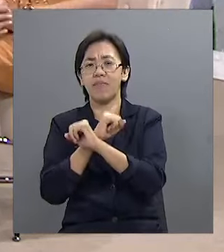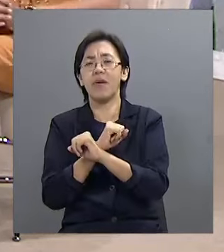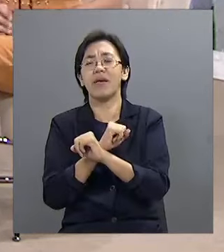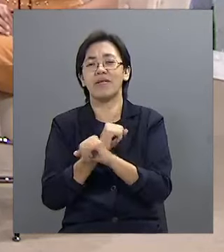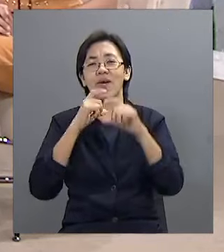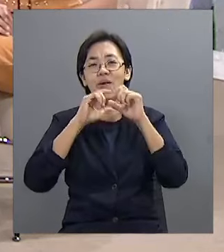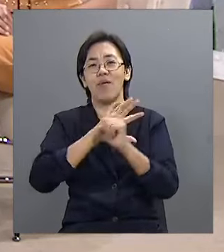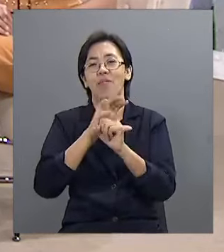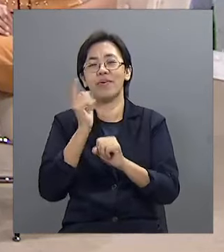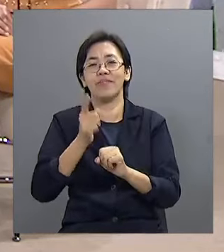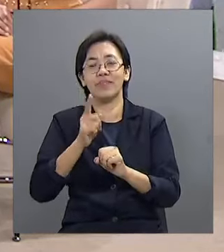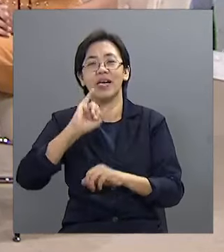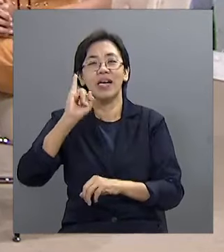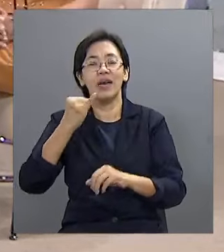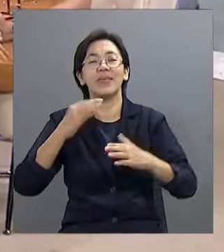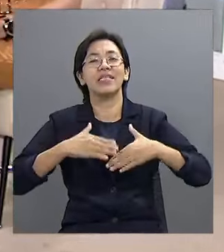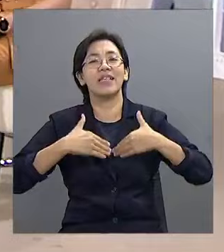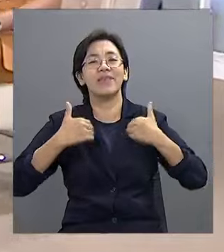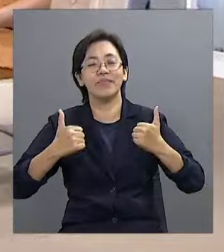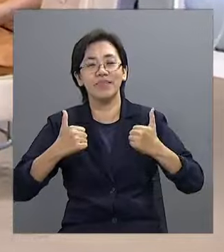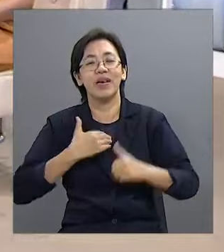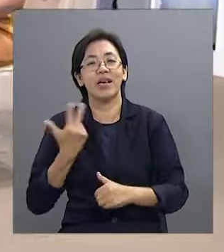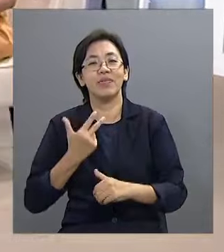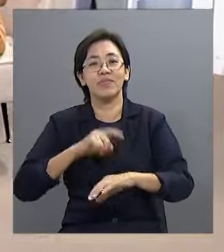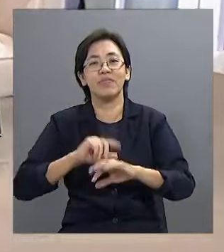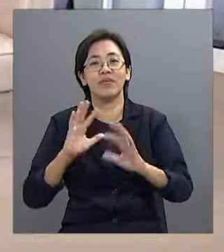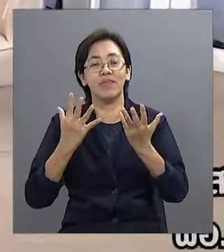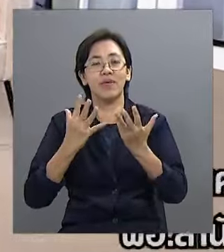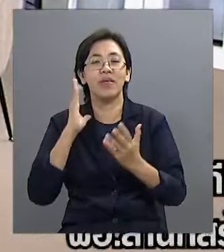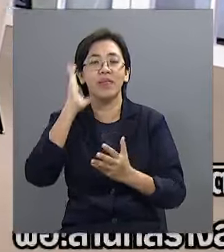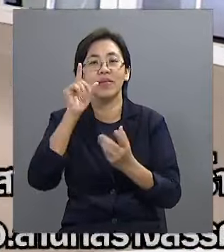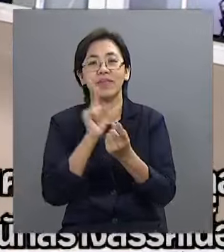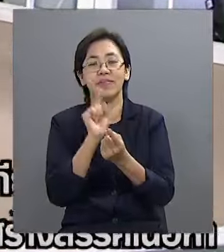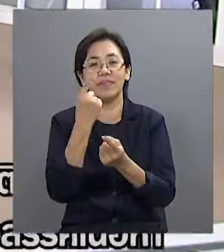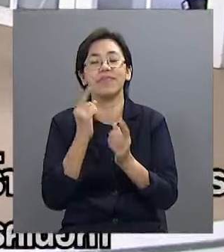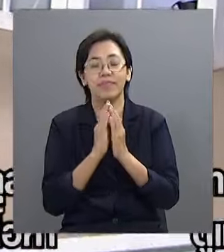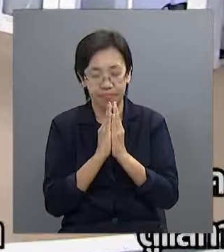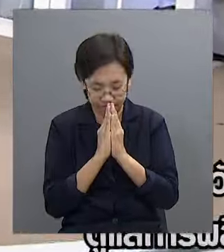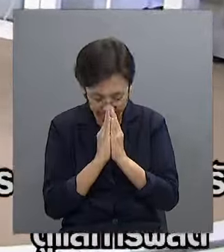ของคุณผู้ชมหมดเวลาของเรา3คนแล้วครับลากันไปก่อนเจอกันพรุ่งนี้สวัสดีครับ สวัสดีค่ะ